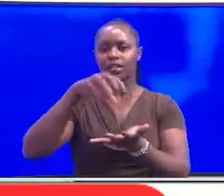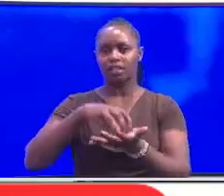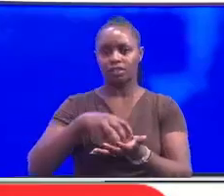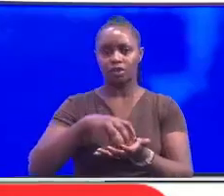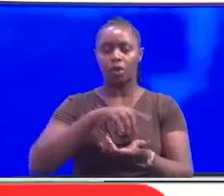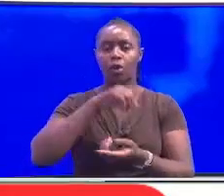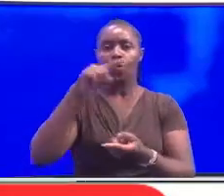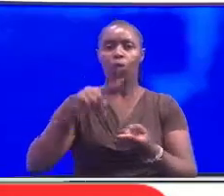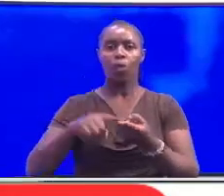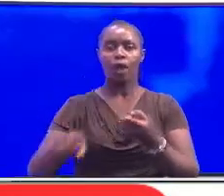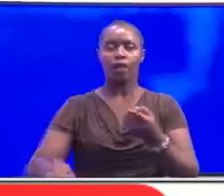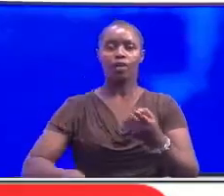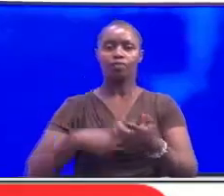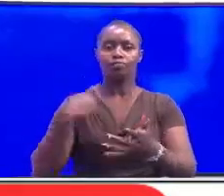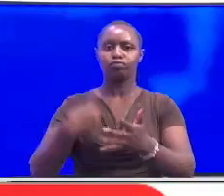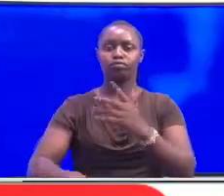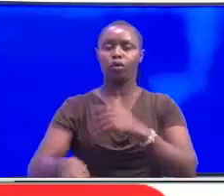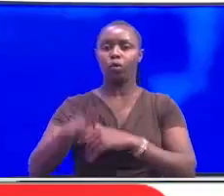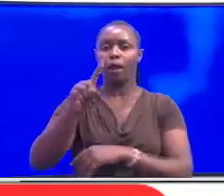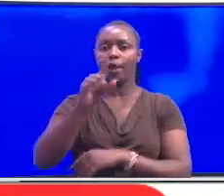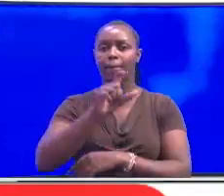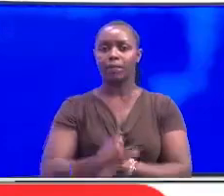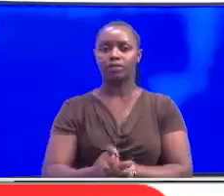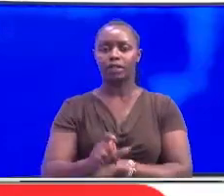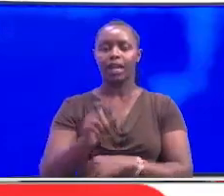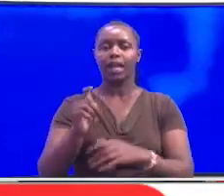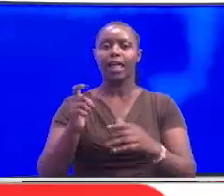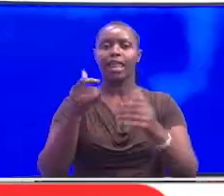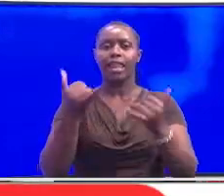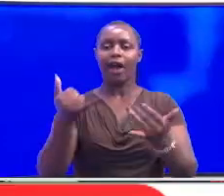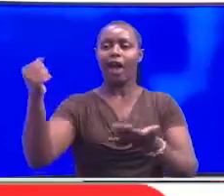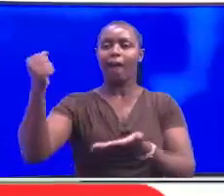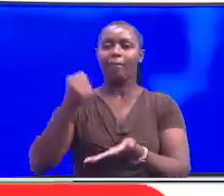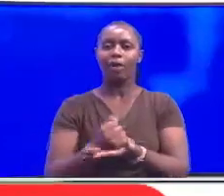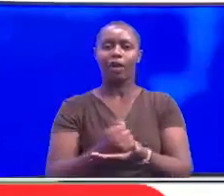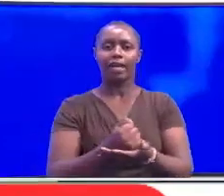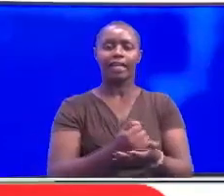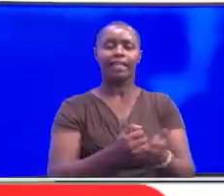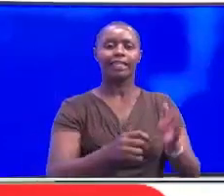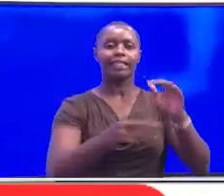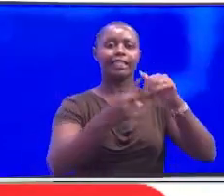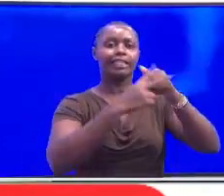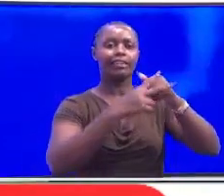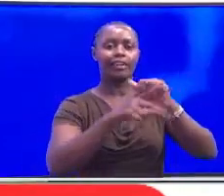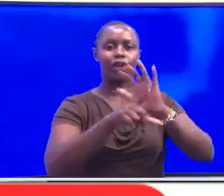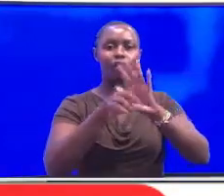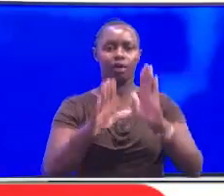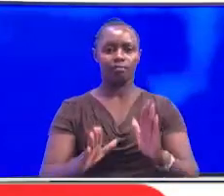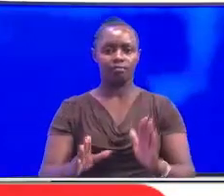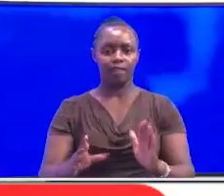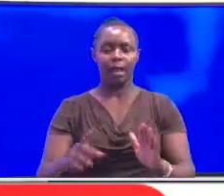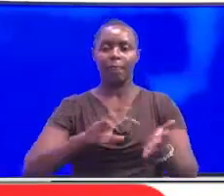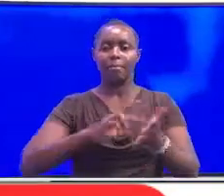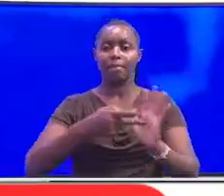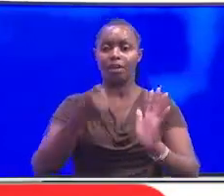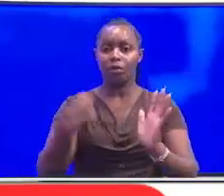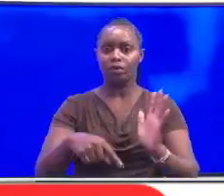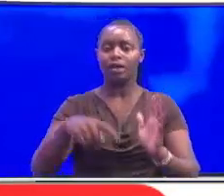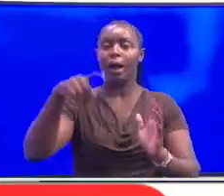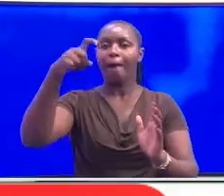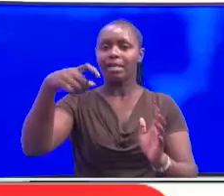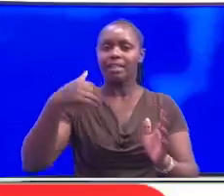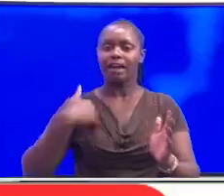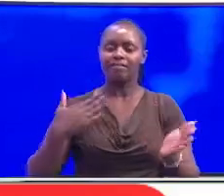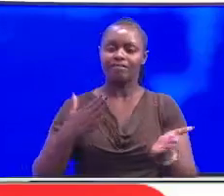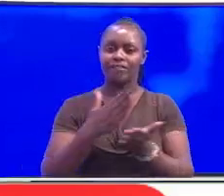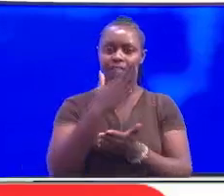one person, he takes 3-7 lawyers. So you must have facts on your fingertips. And corruption